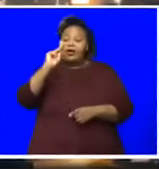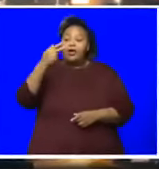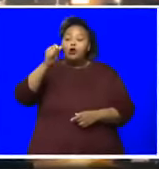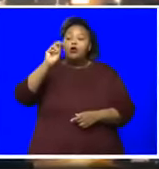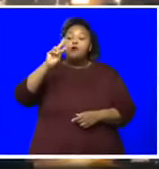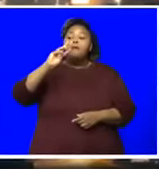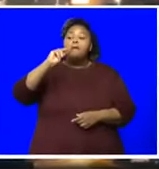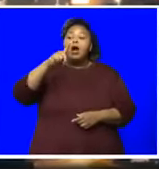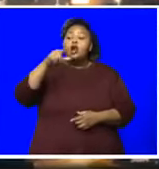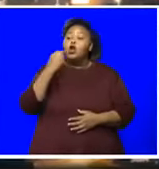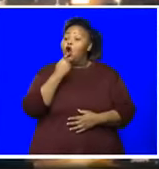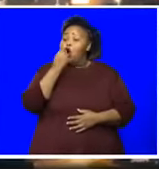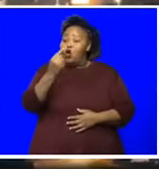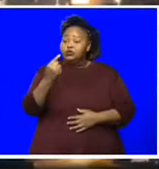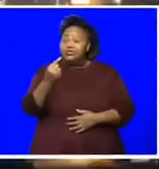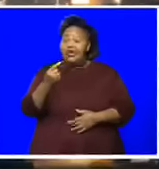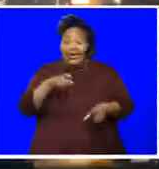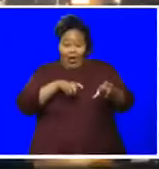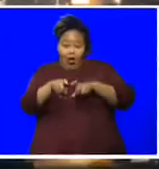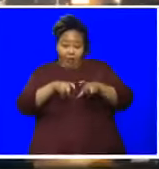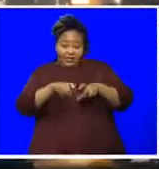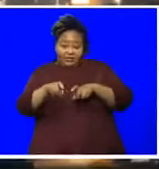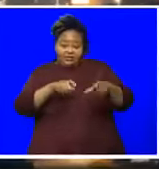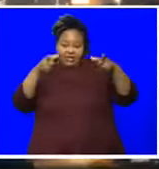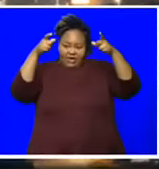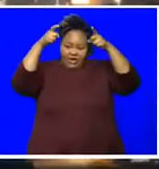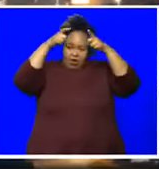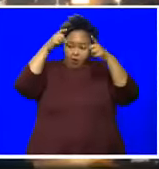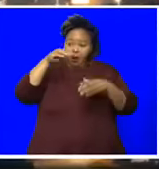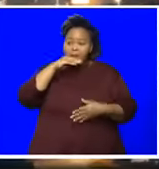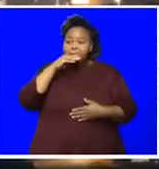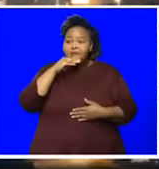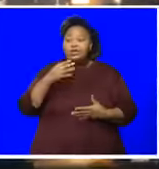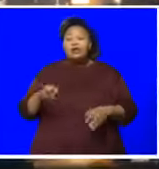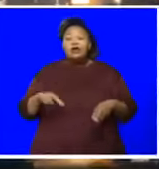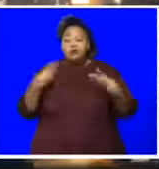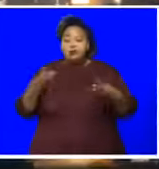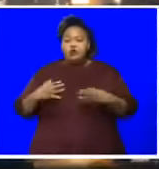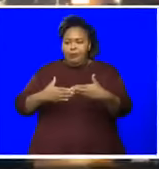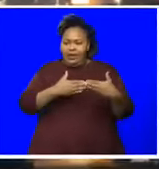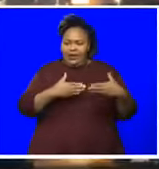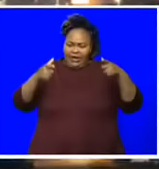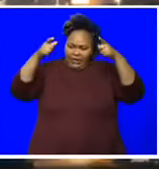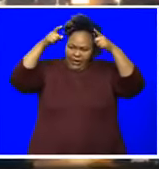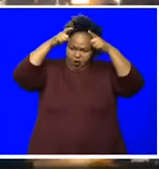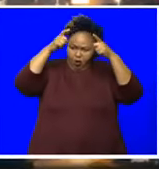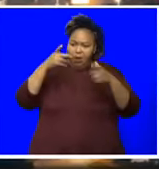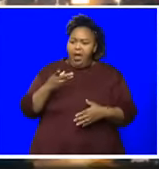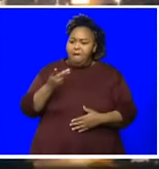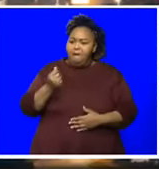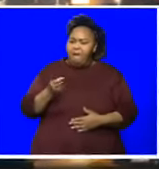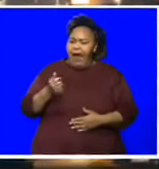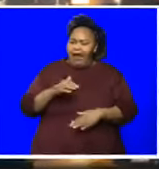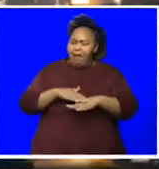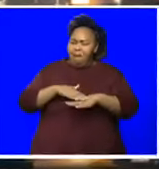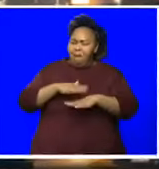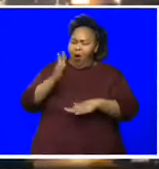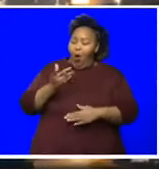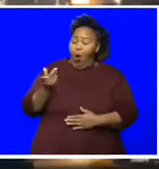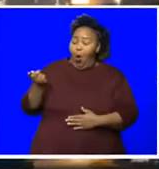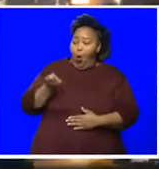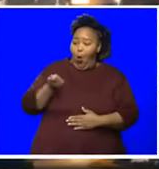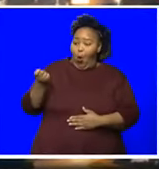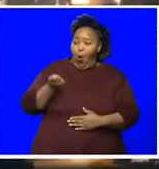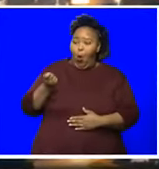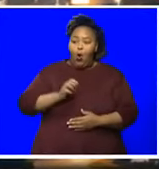uthi lohlobo lokuthengisa lungetela bafuyi emathuba ekuthengisa tinkomo tabo ngemali letabakhela